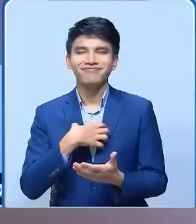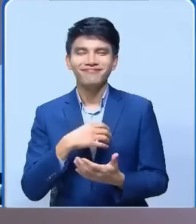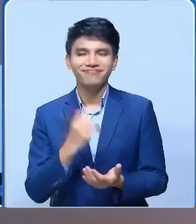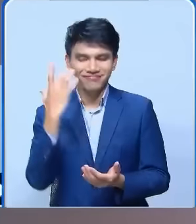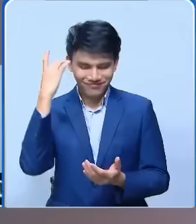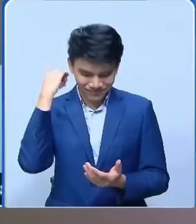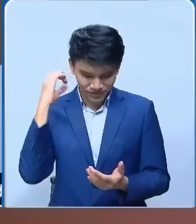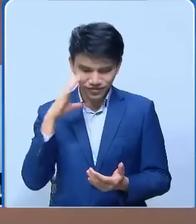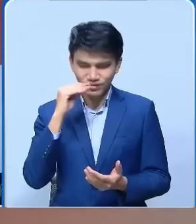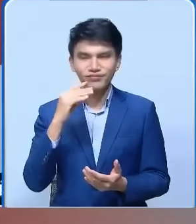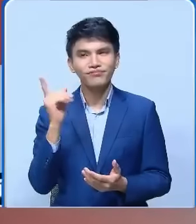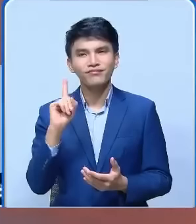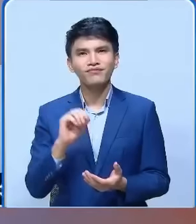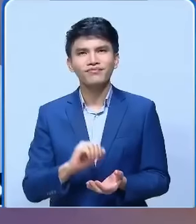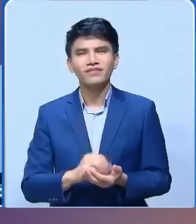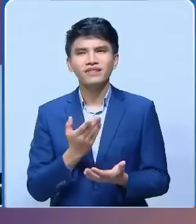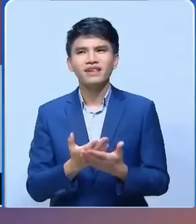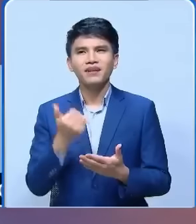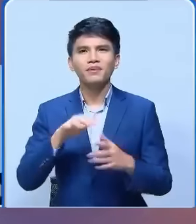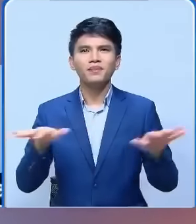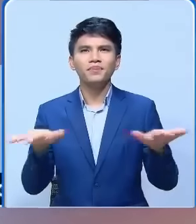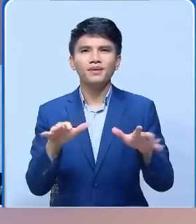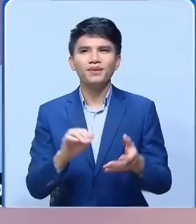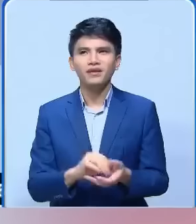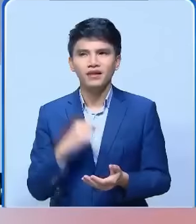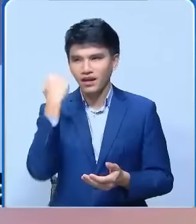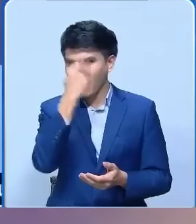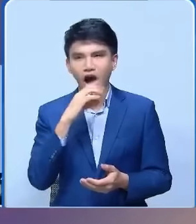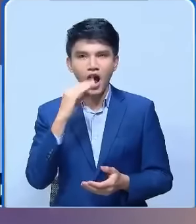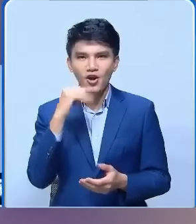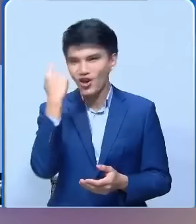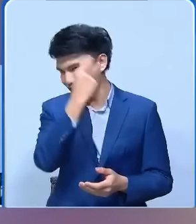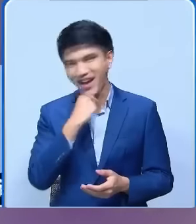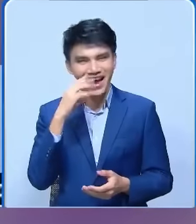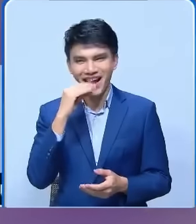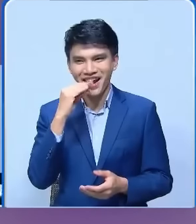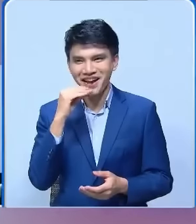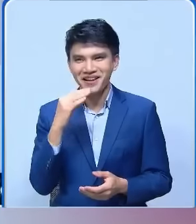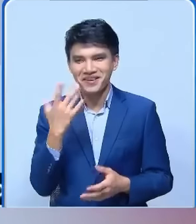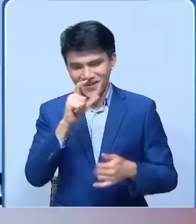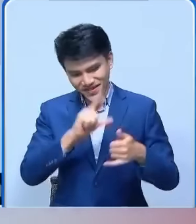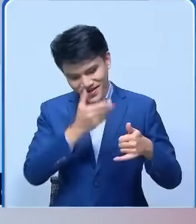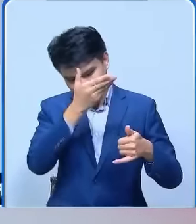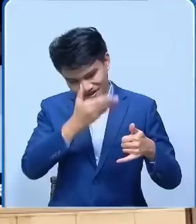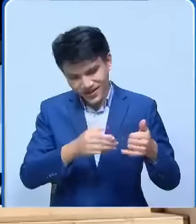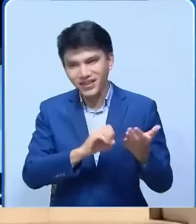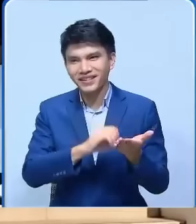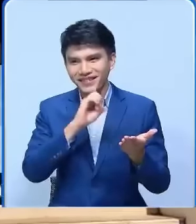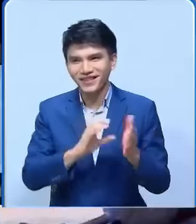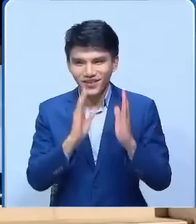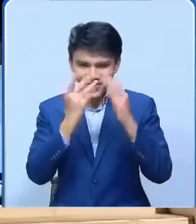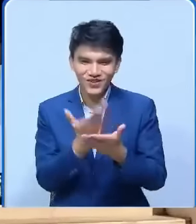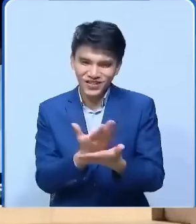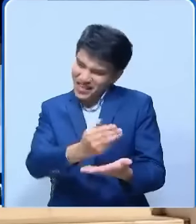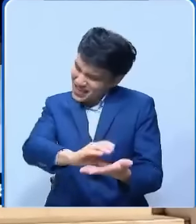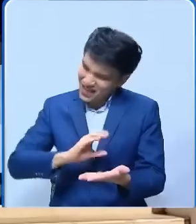านคุณพูดอยู่ว่าคุณยังแบบว่าไม่ได้คุณเฉยเฉยไม่ใช่หรอ ใครพูดไอ้พูดไอ้พูด คุณสมบัติคุณเนี่ยไม่ผ่าน คนเอาเงินมาให้ใ